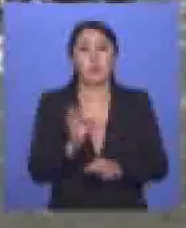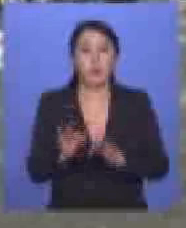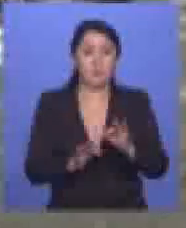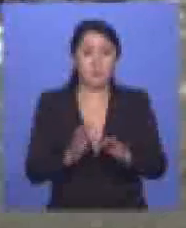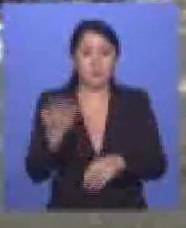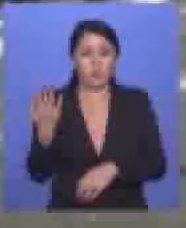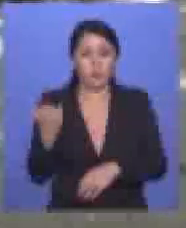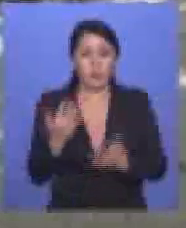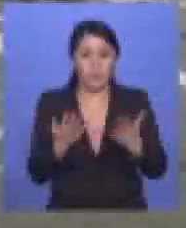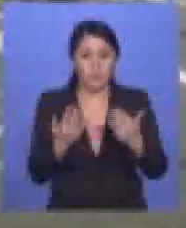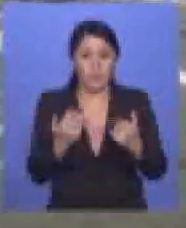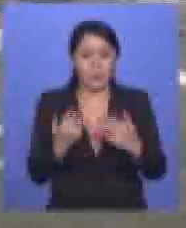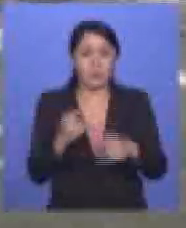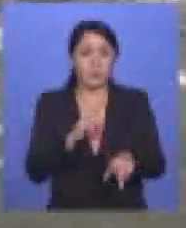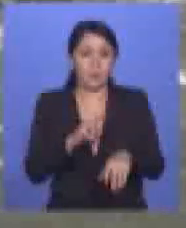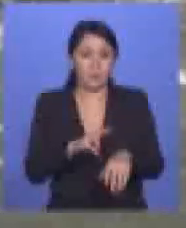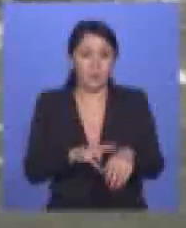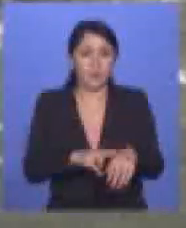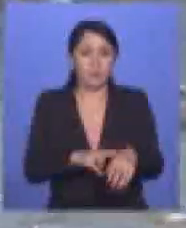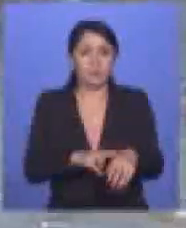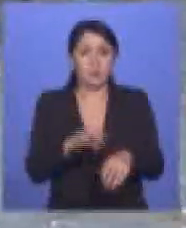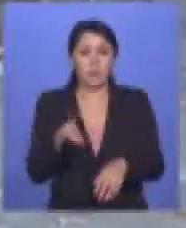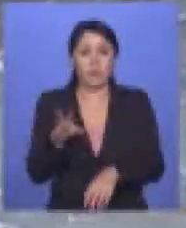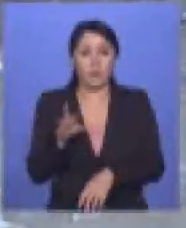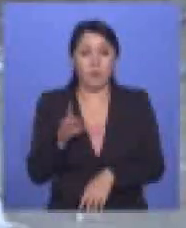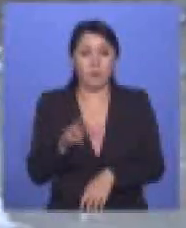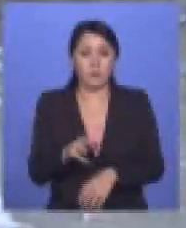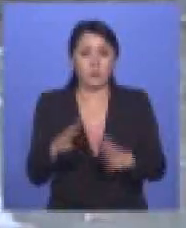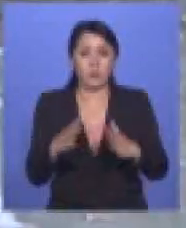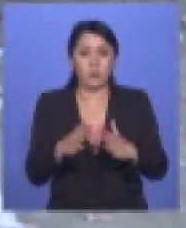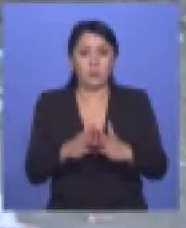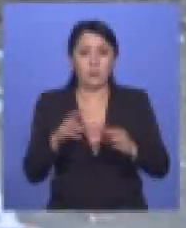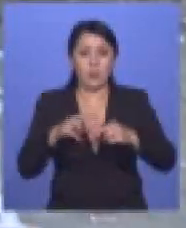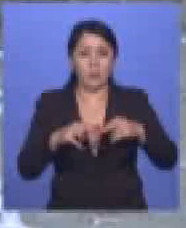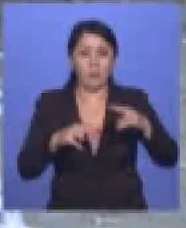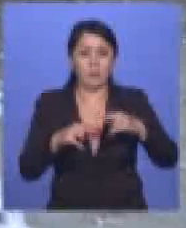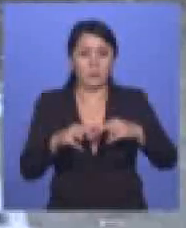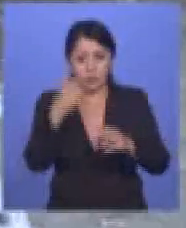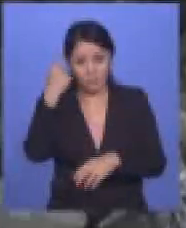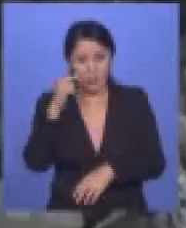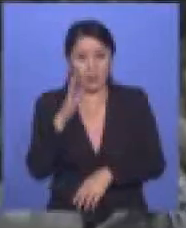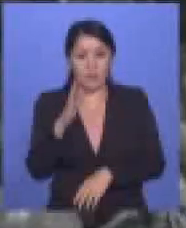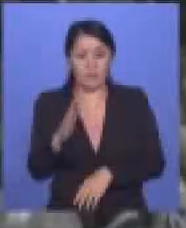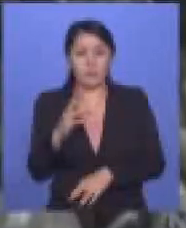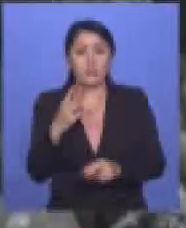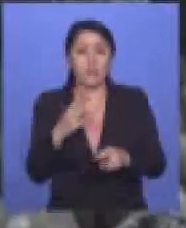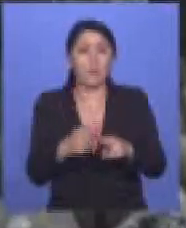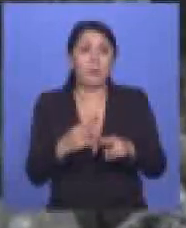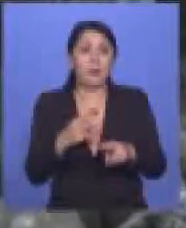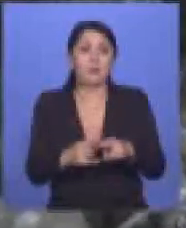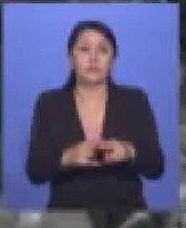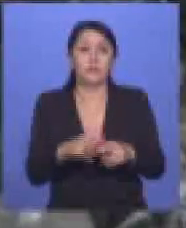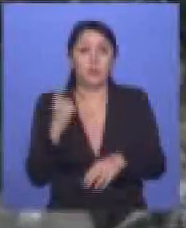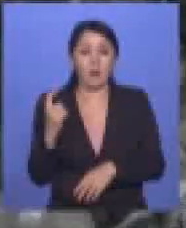Өткен демалыс күндері кезекті рейттердің бірінде Московская көшесінде үйіліп жатқан құрылыс қалдықтары анықталды. Метал қабылдау пунктінің